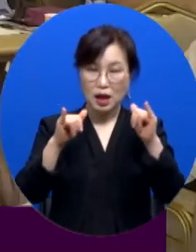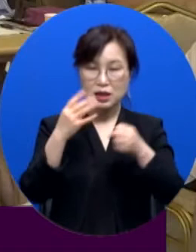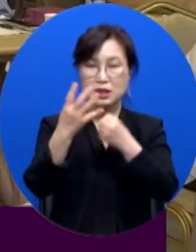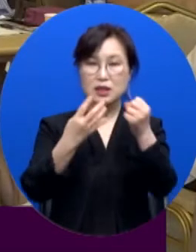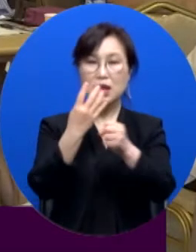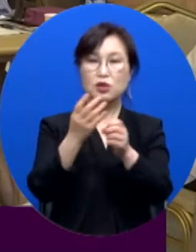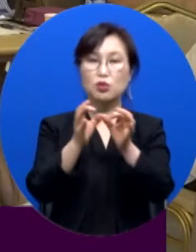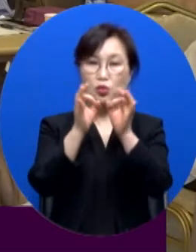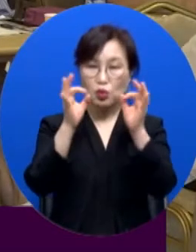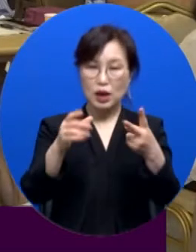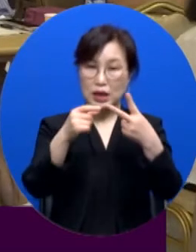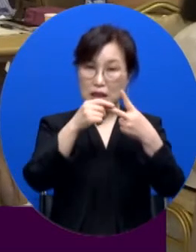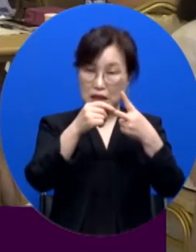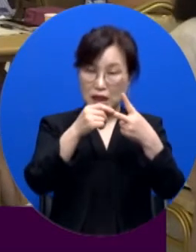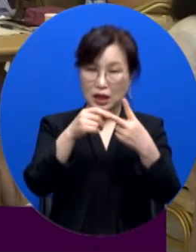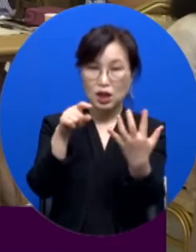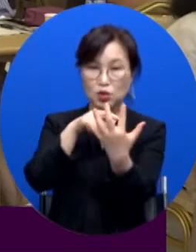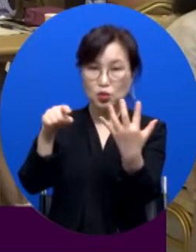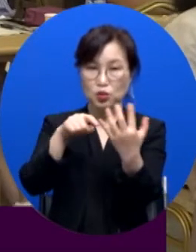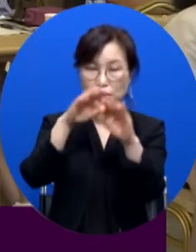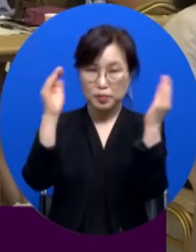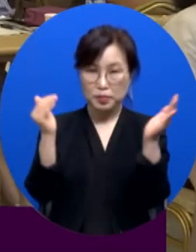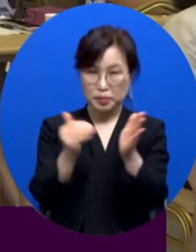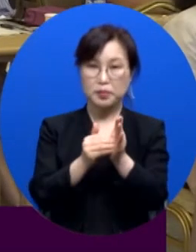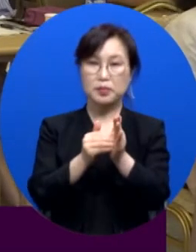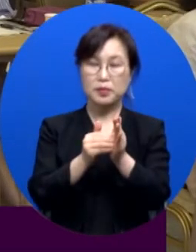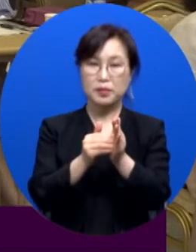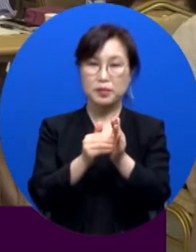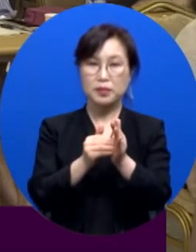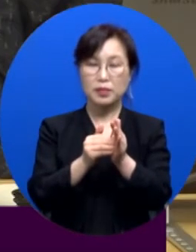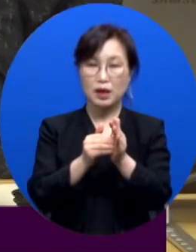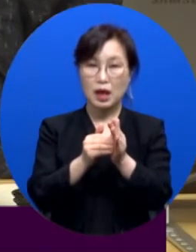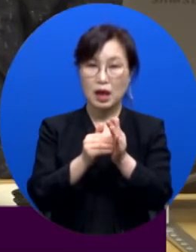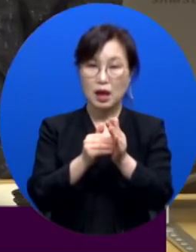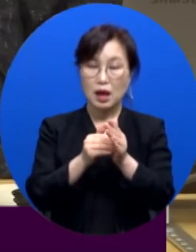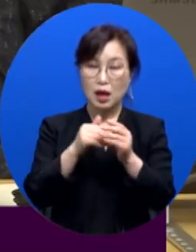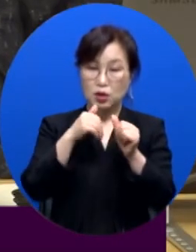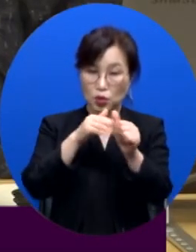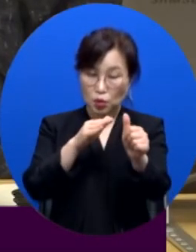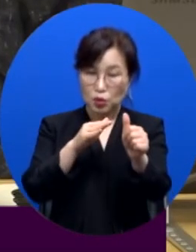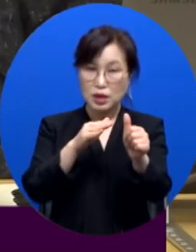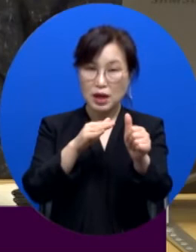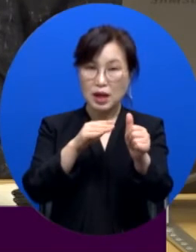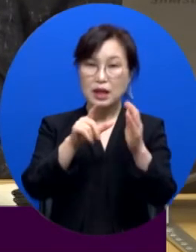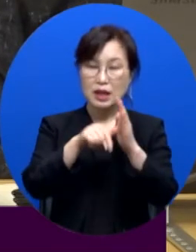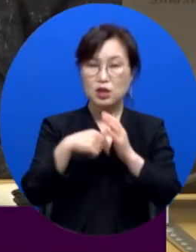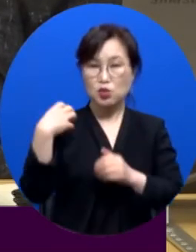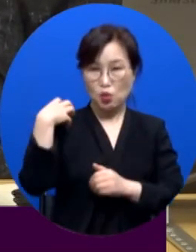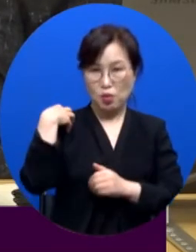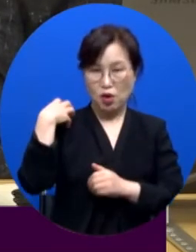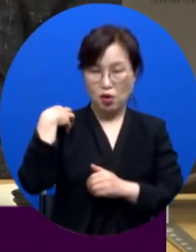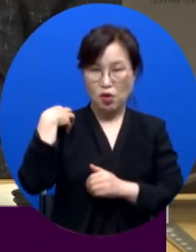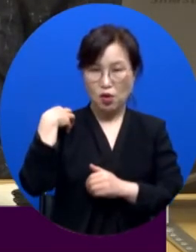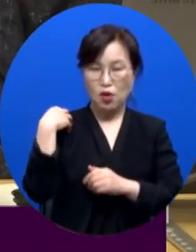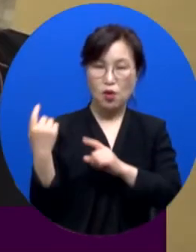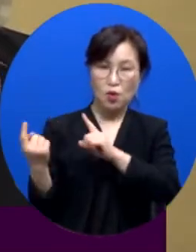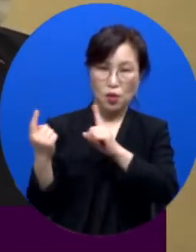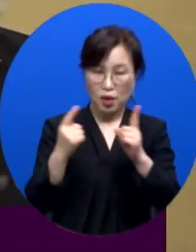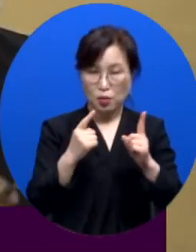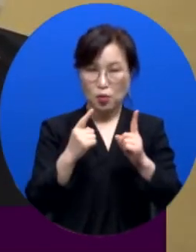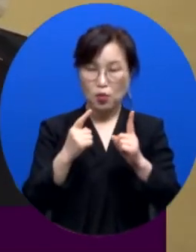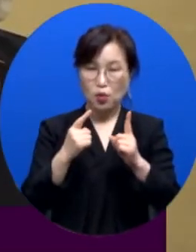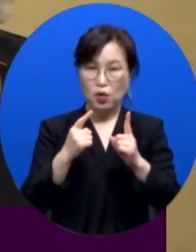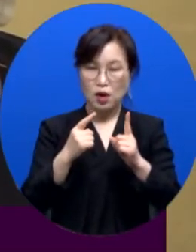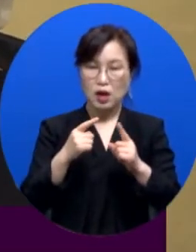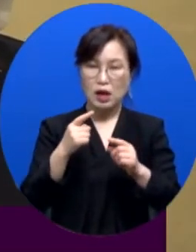수료했습니다. 1단계 재교육이 선교사로 파송할 당시에 소명의식 회복과 사역 초창기에 받았던 상처 치유에 중점을